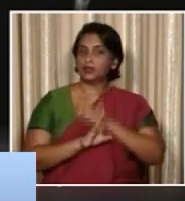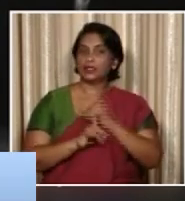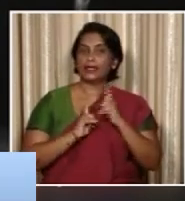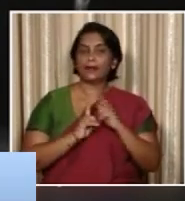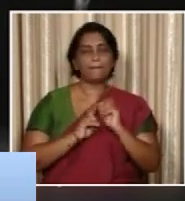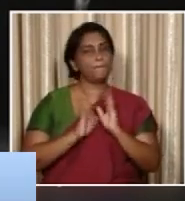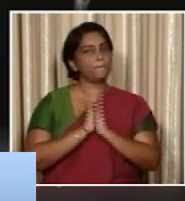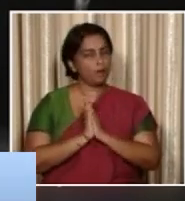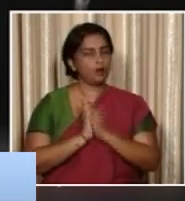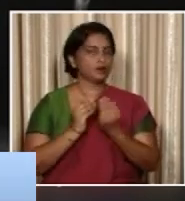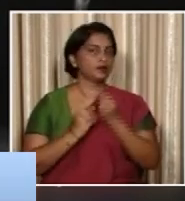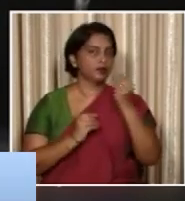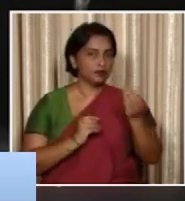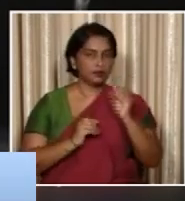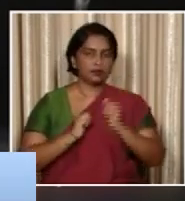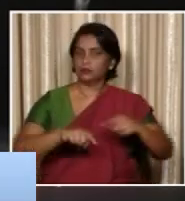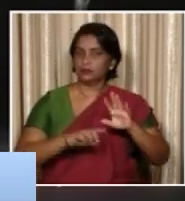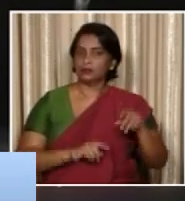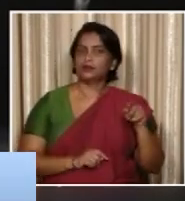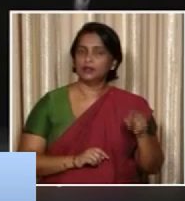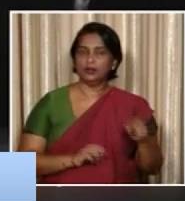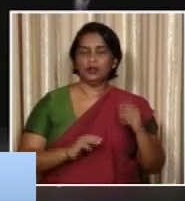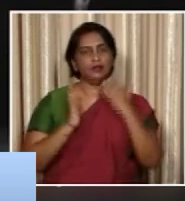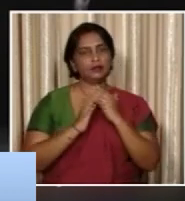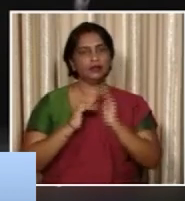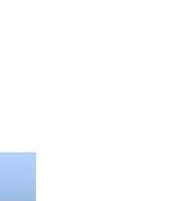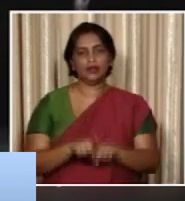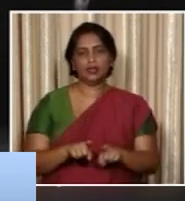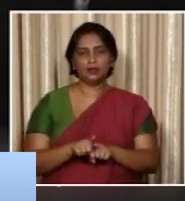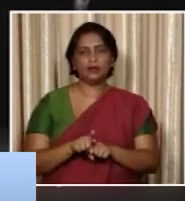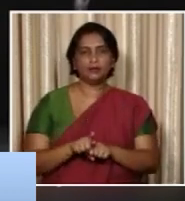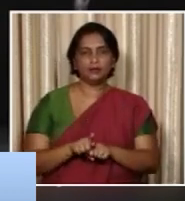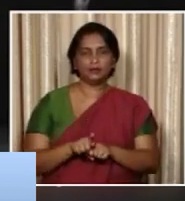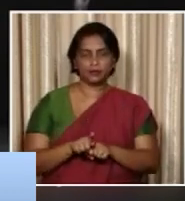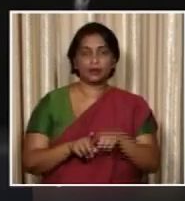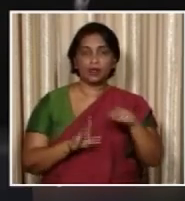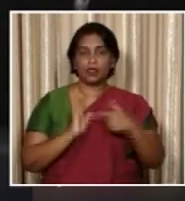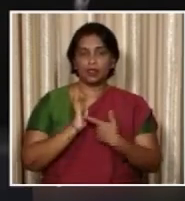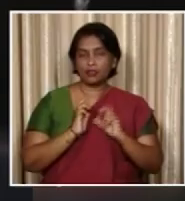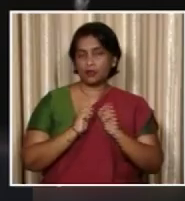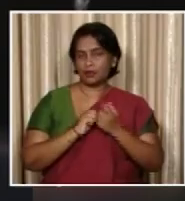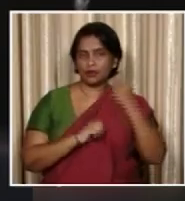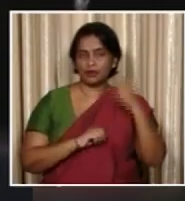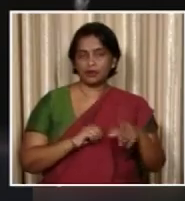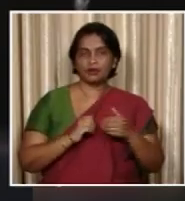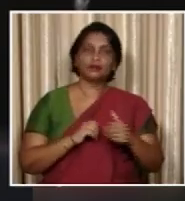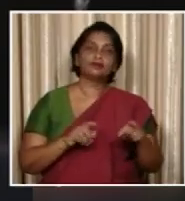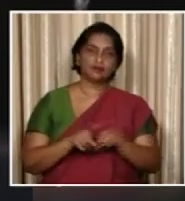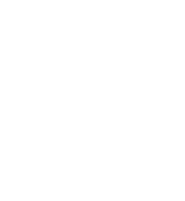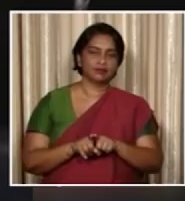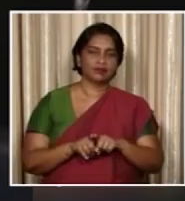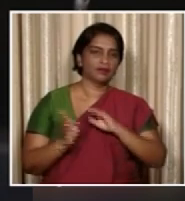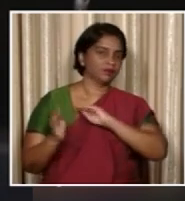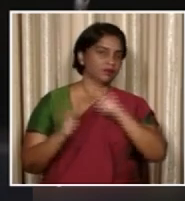පාස්පෝට් එකක් ලබා දීමට තමයි කටයුතු කළ තිබුණේ අදාළ අමාත්‍යාංශය. නමුත් ඒ තාක්ෂණික ගැටලුන් මත ඒක යම් ප්‍රමාණකින්